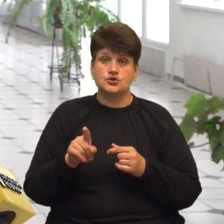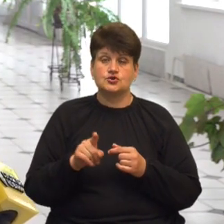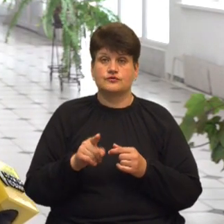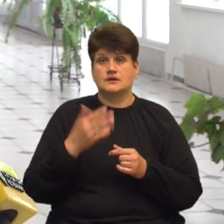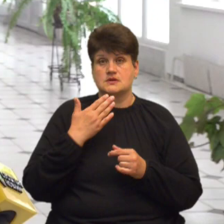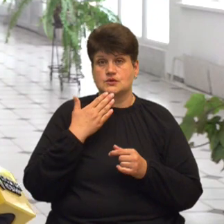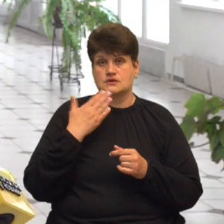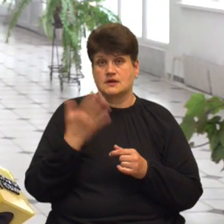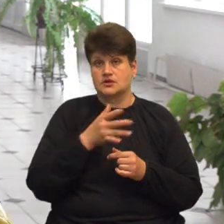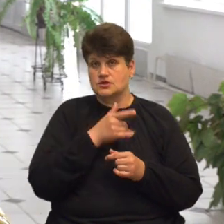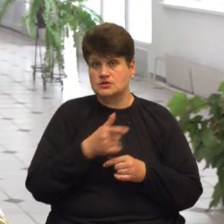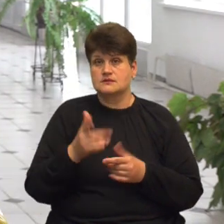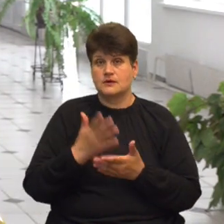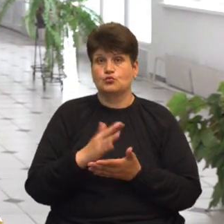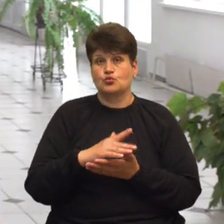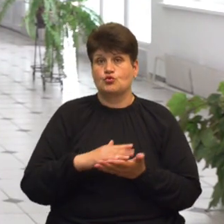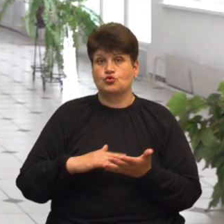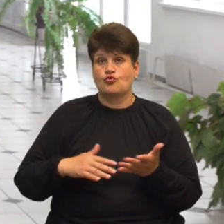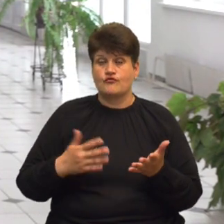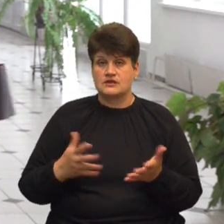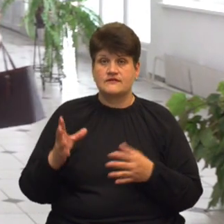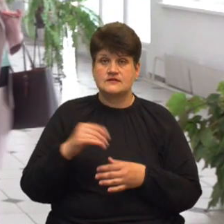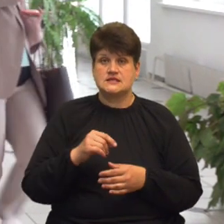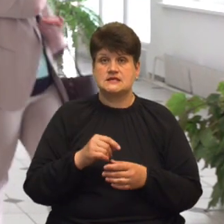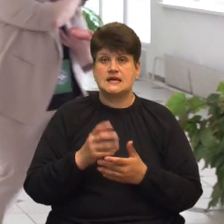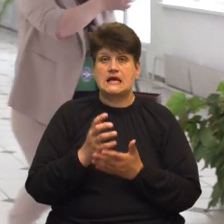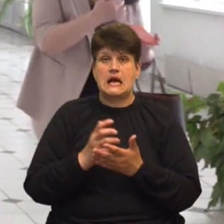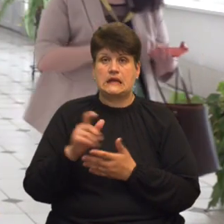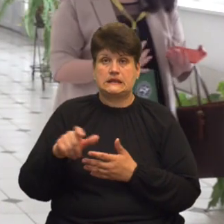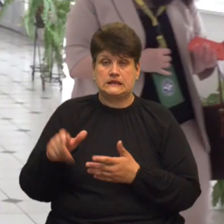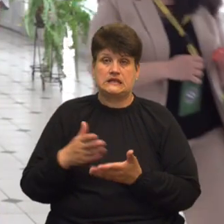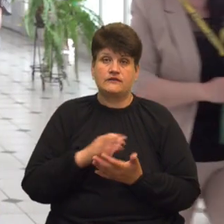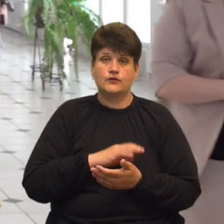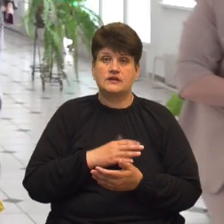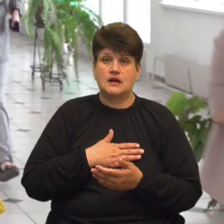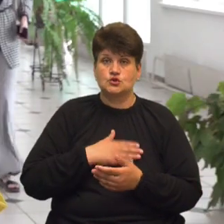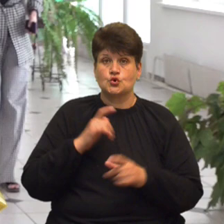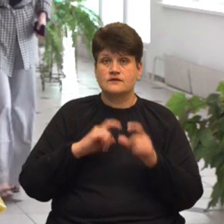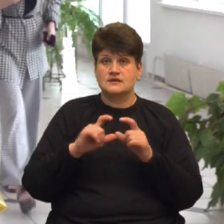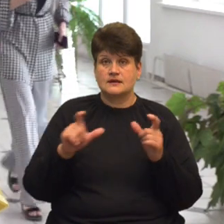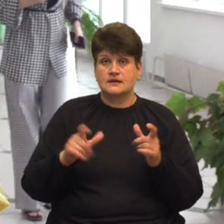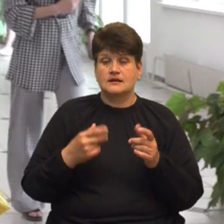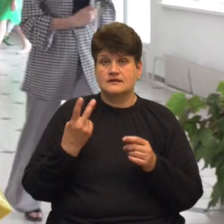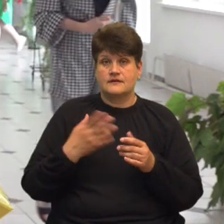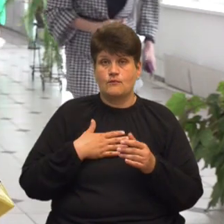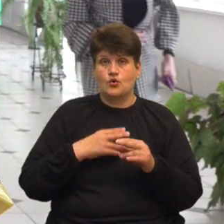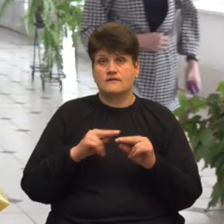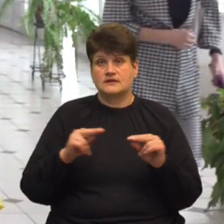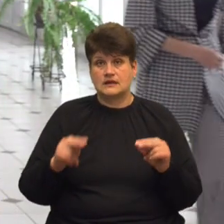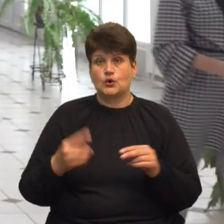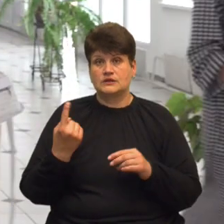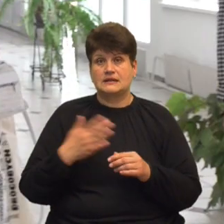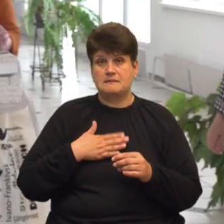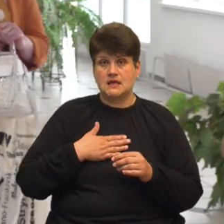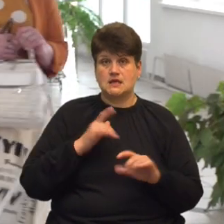бути продовжені. Всі кандидати є вихованцями нашого університету. Це дві моїх викладачки і один мій студент.